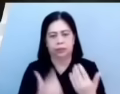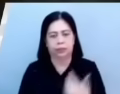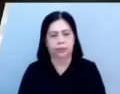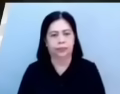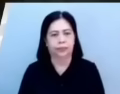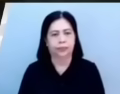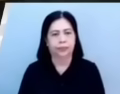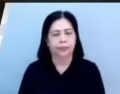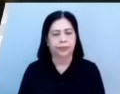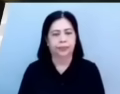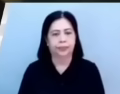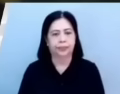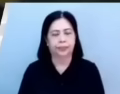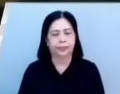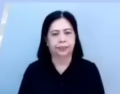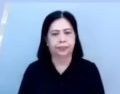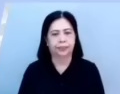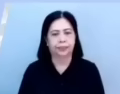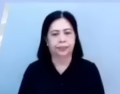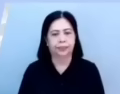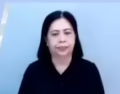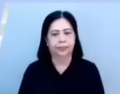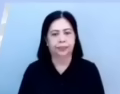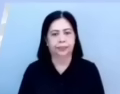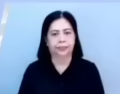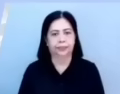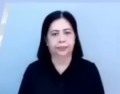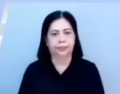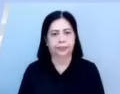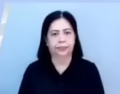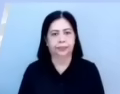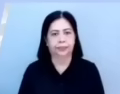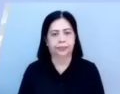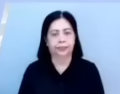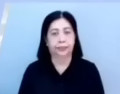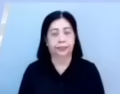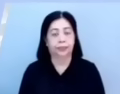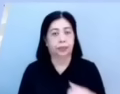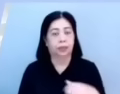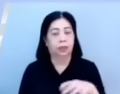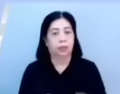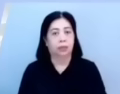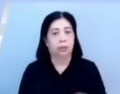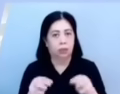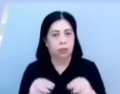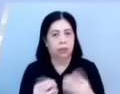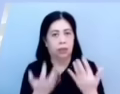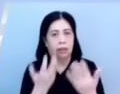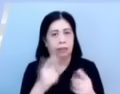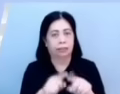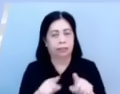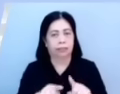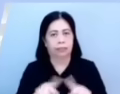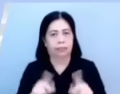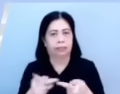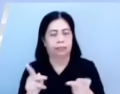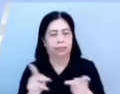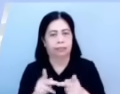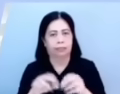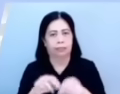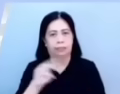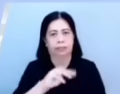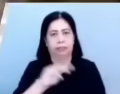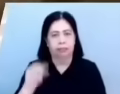para sa GMA Integrated News. Bukod sa Potrero, Malabon, nagkasunog din sa iba pang lugar sa Metro Manila sa bisperas ng bagong